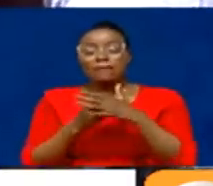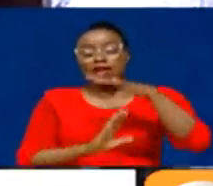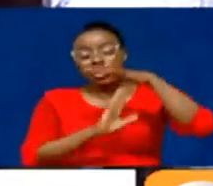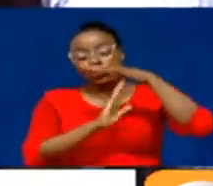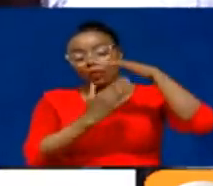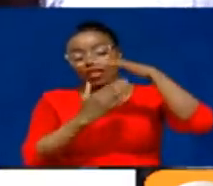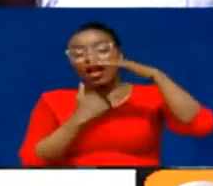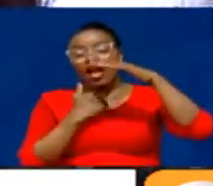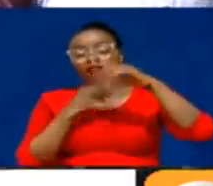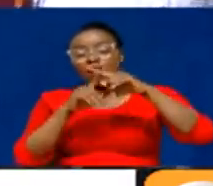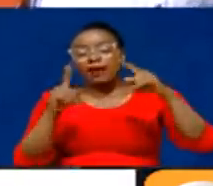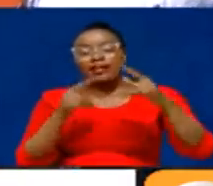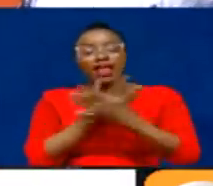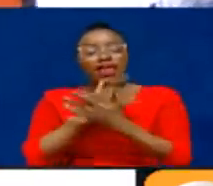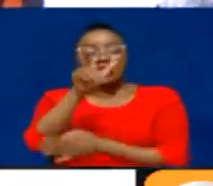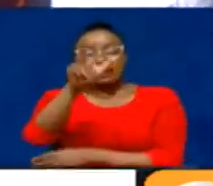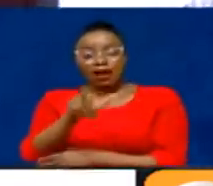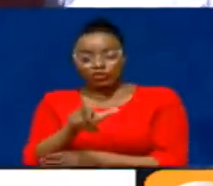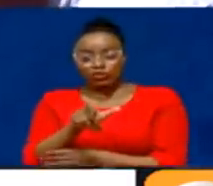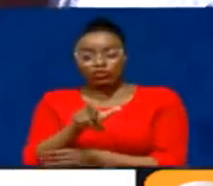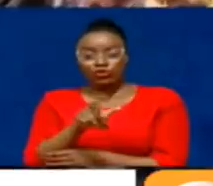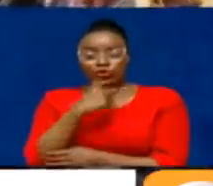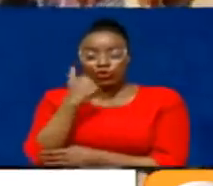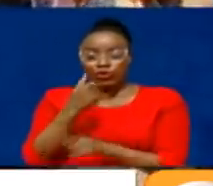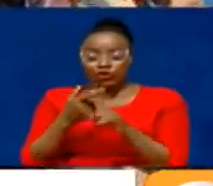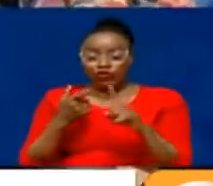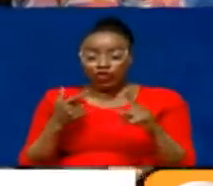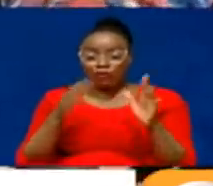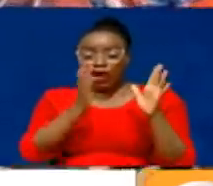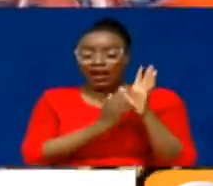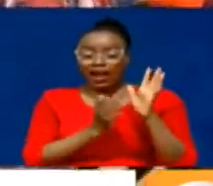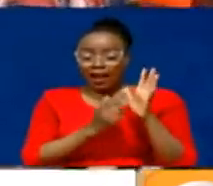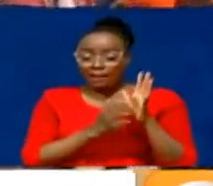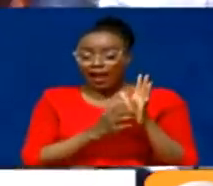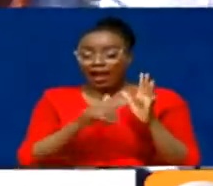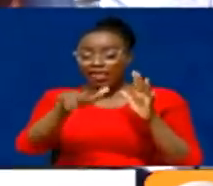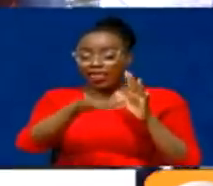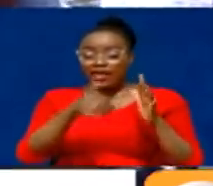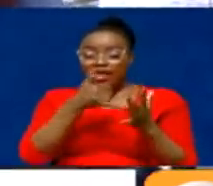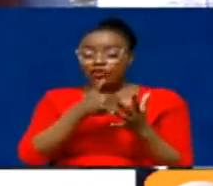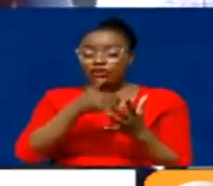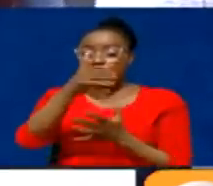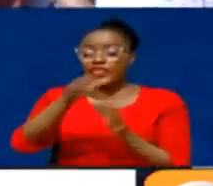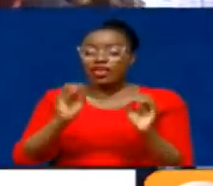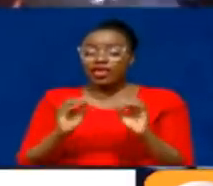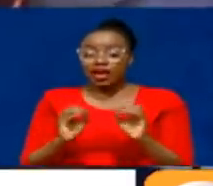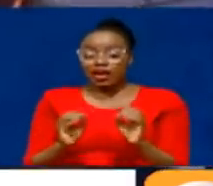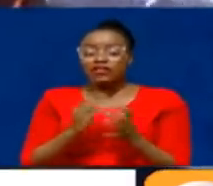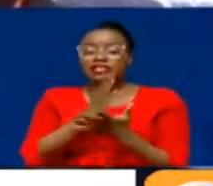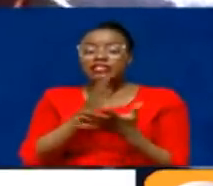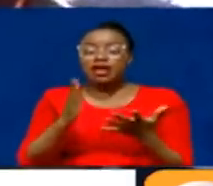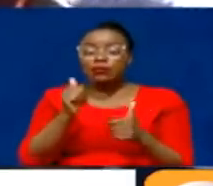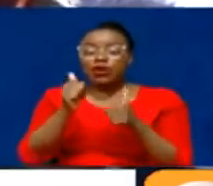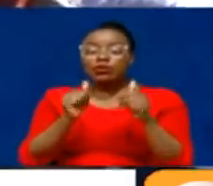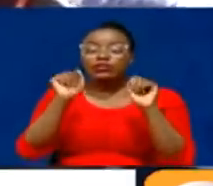juu, lakini hakuna mmoja wetu kutoka Ukambani ako ndani pahali